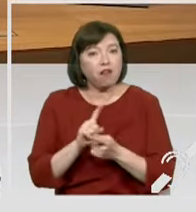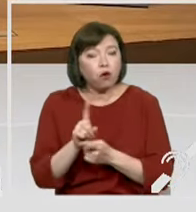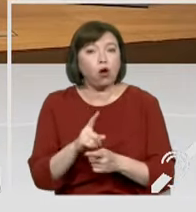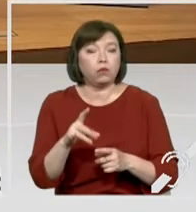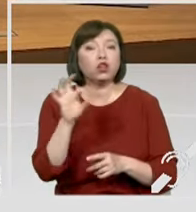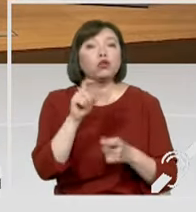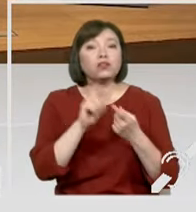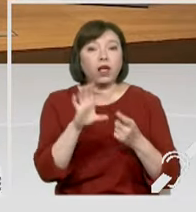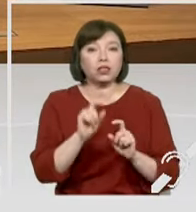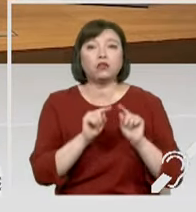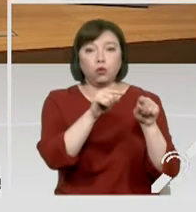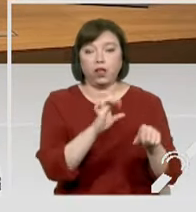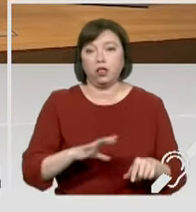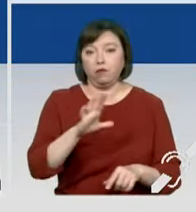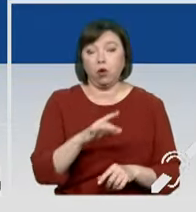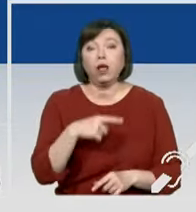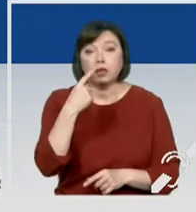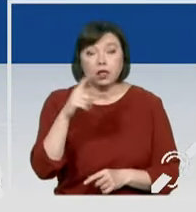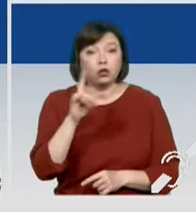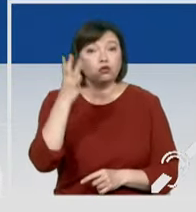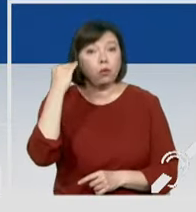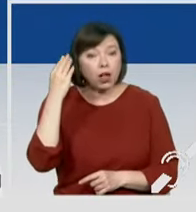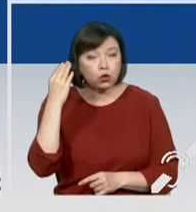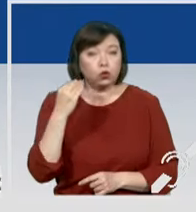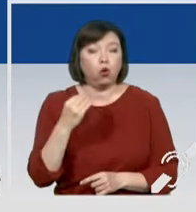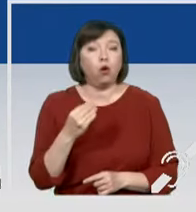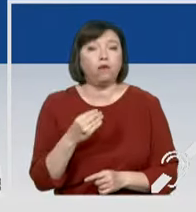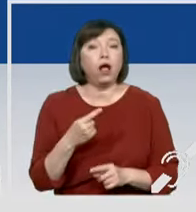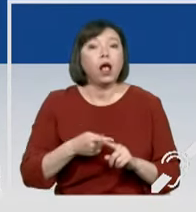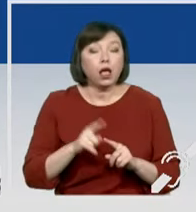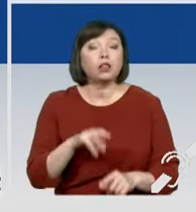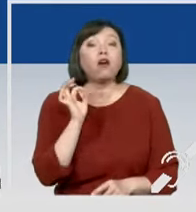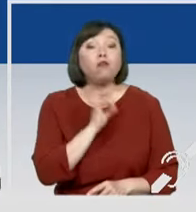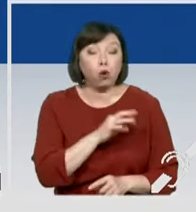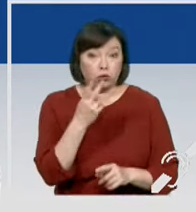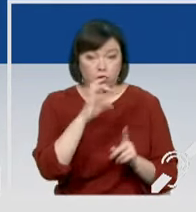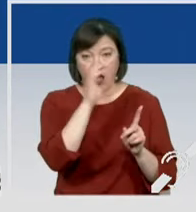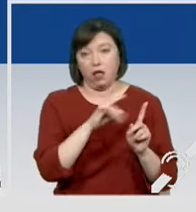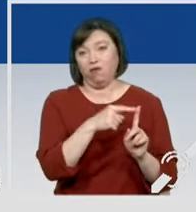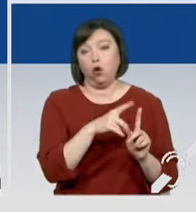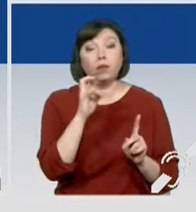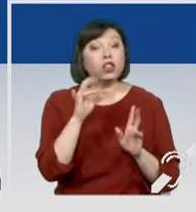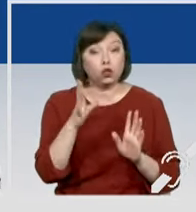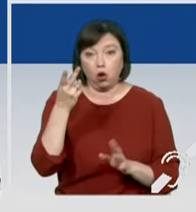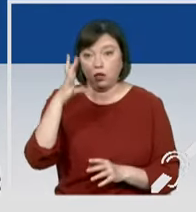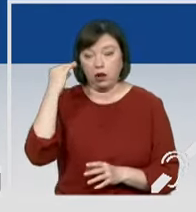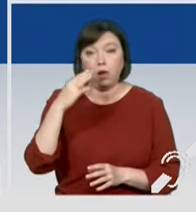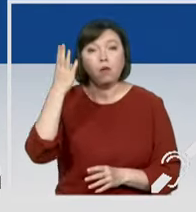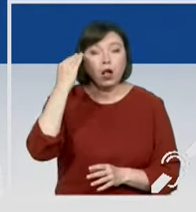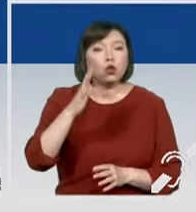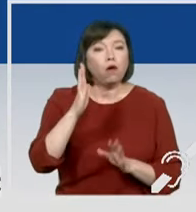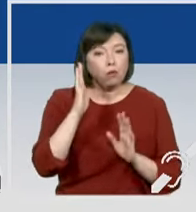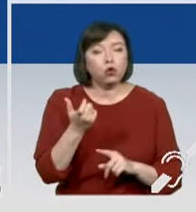Am reiterat că integrarea Republicii Moldova este și în beneficiul Uniunii Europene. Moldova va deveni